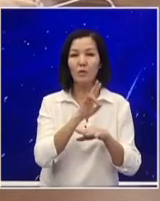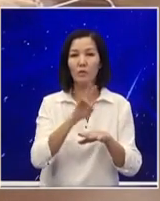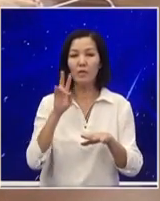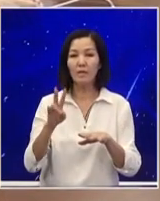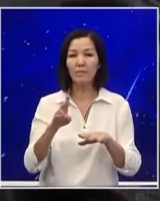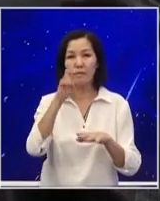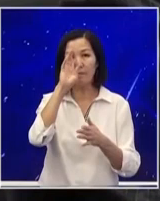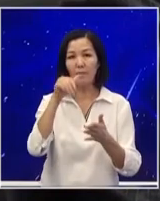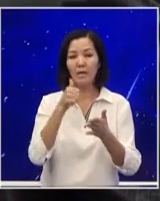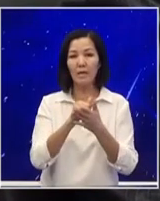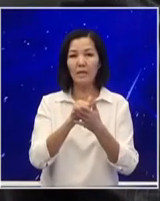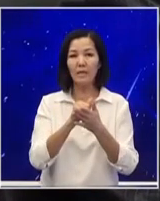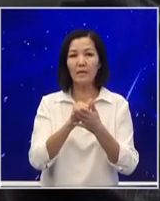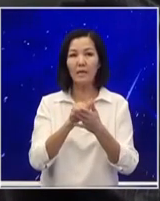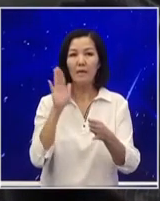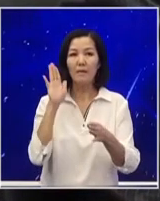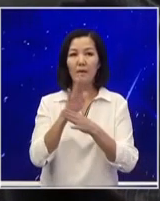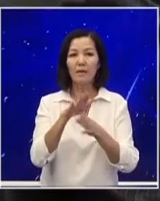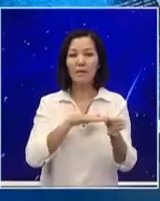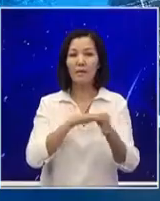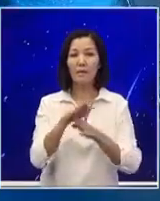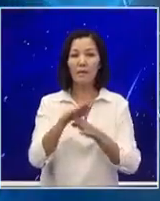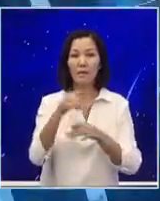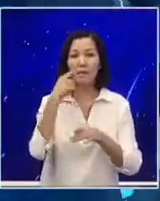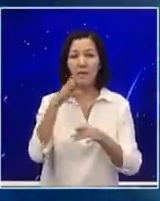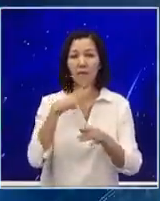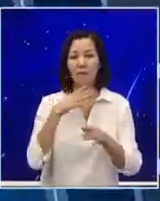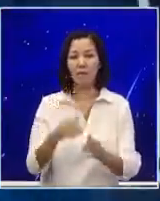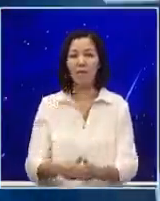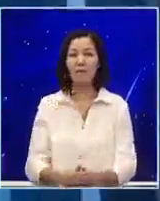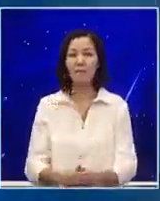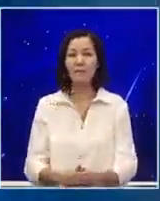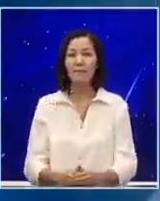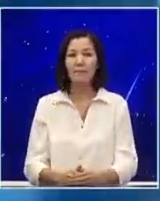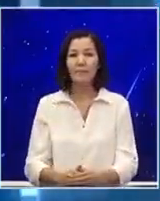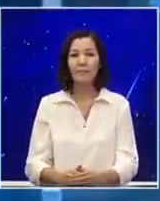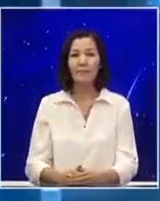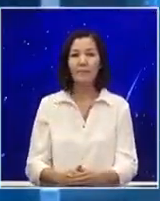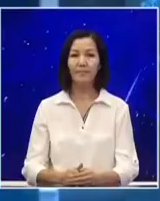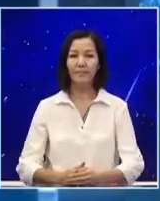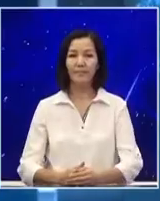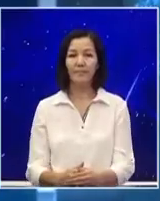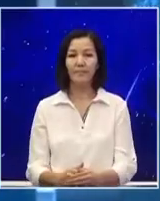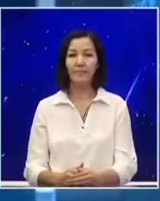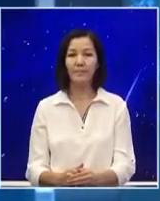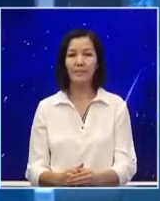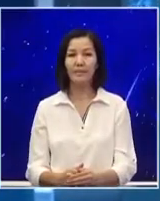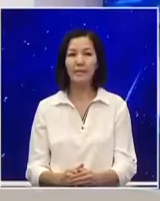мемлекет басшысының ұстанымын берік ұстанатынын атап өтті. Меруерт Қыдырбайқызы, Жасұлан Шымкенже, Жетісу телеарнасы.